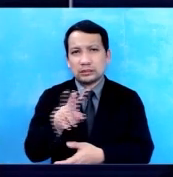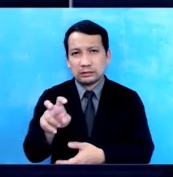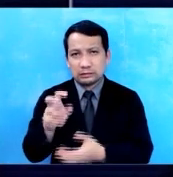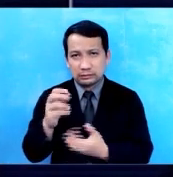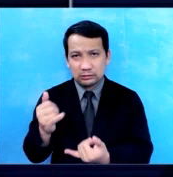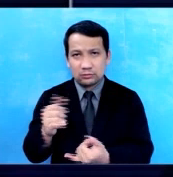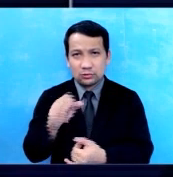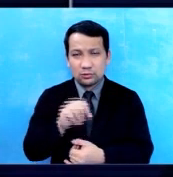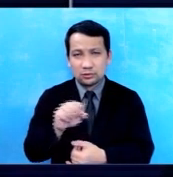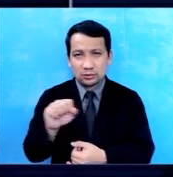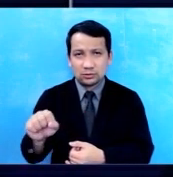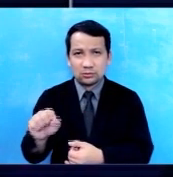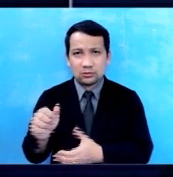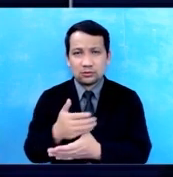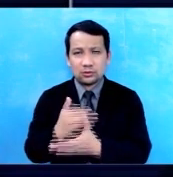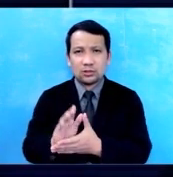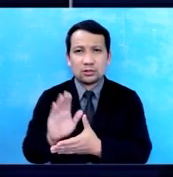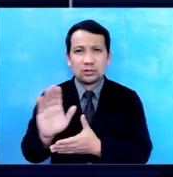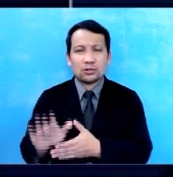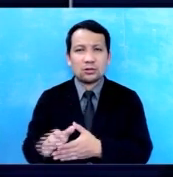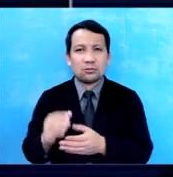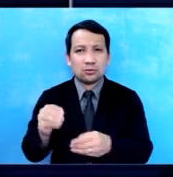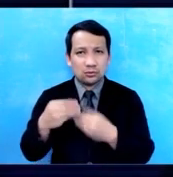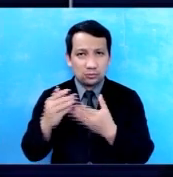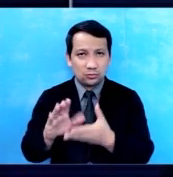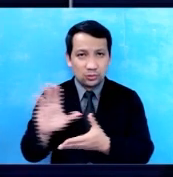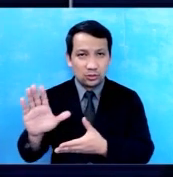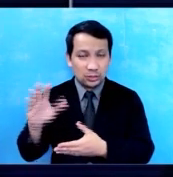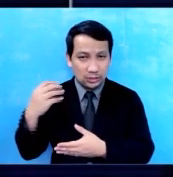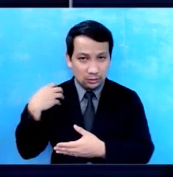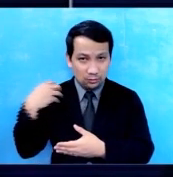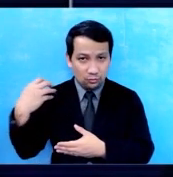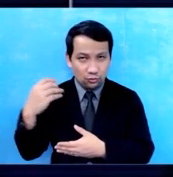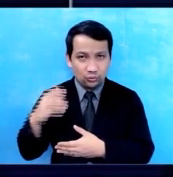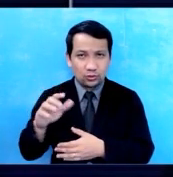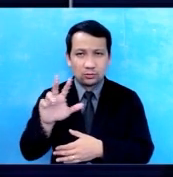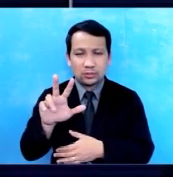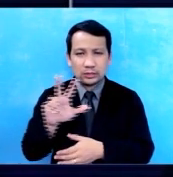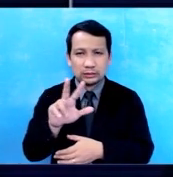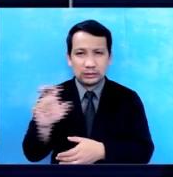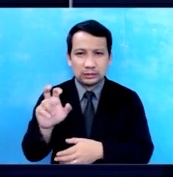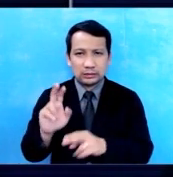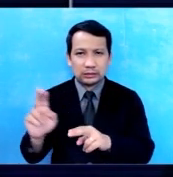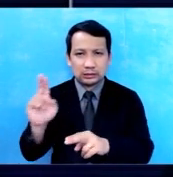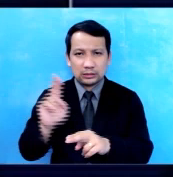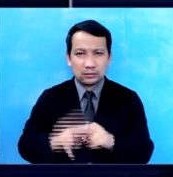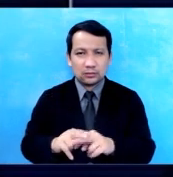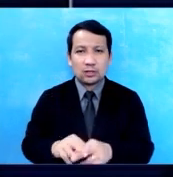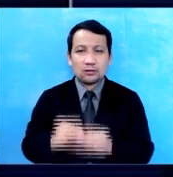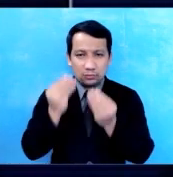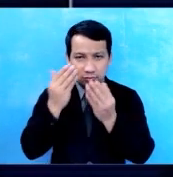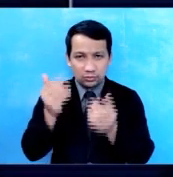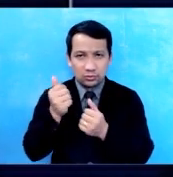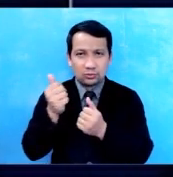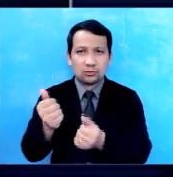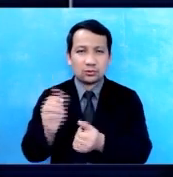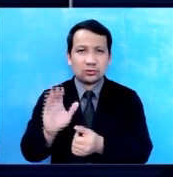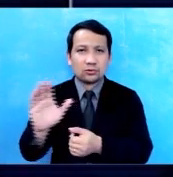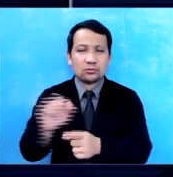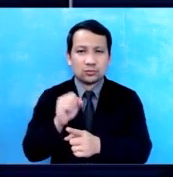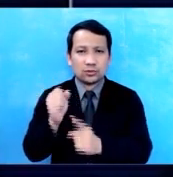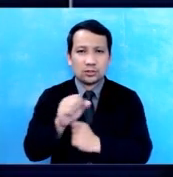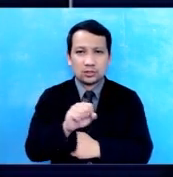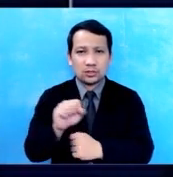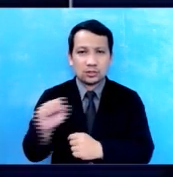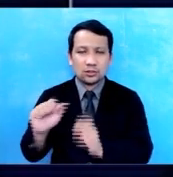SSS contribution mo at papasanin ng iyong employer ang 300 pisong dagdag. Alinsunod yan sa Social Security Act